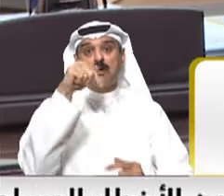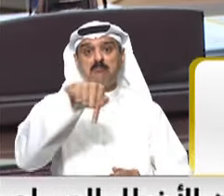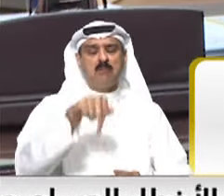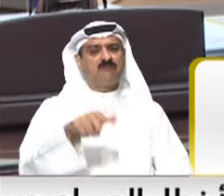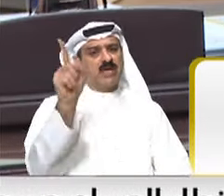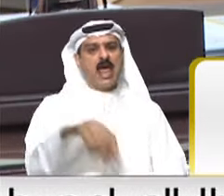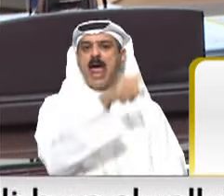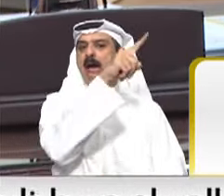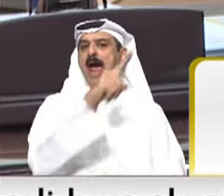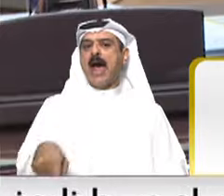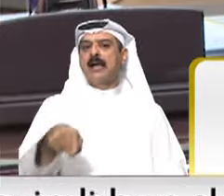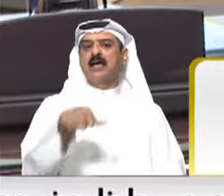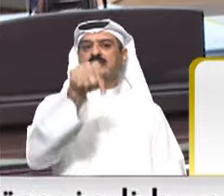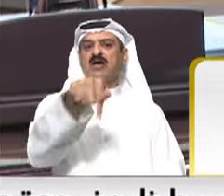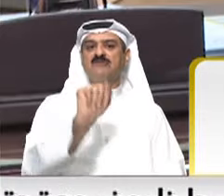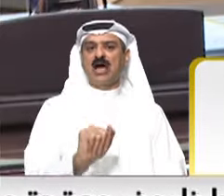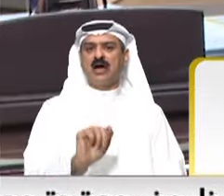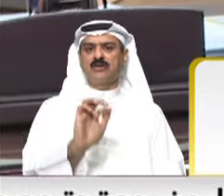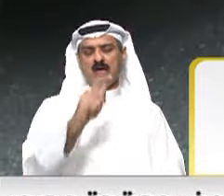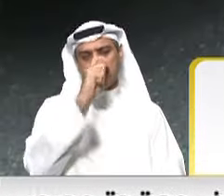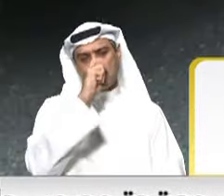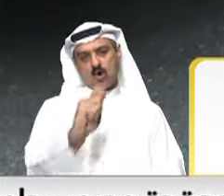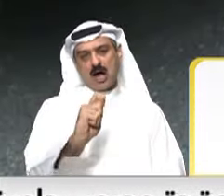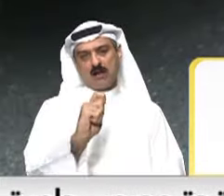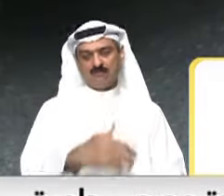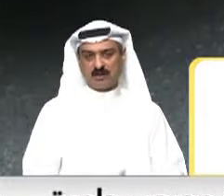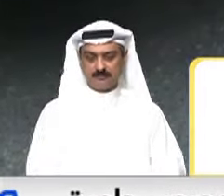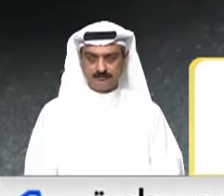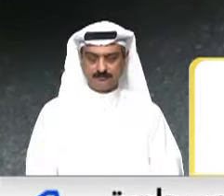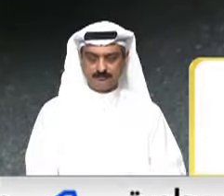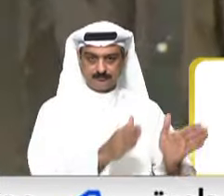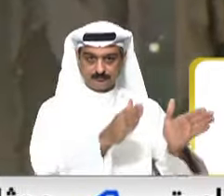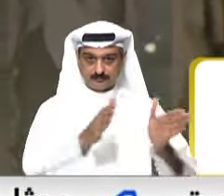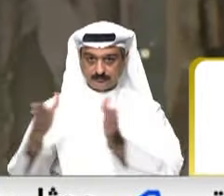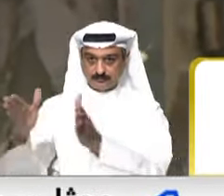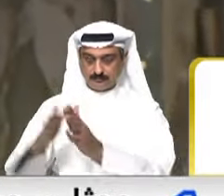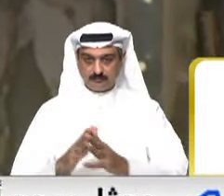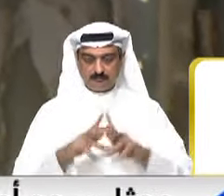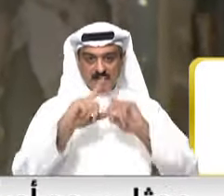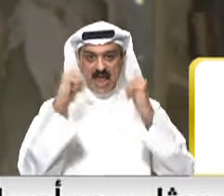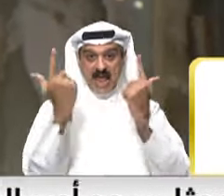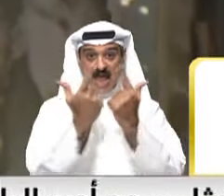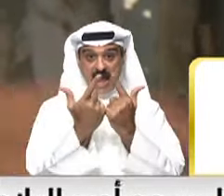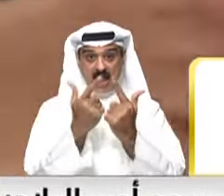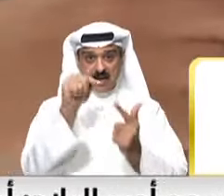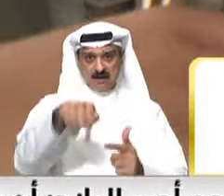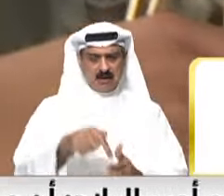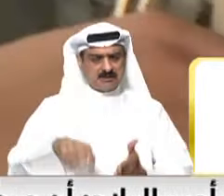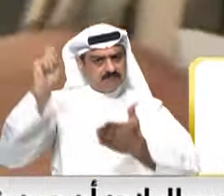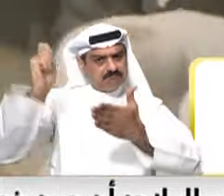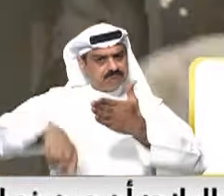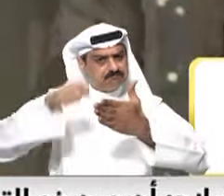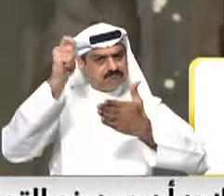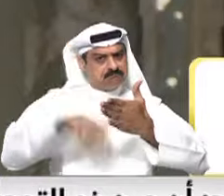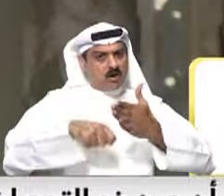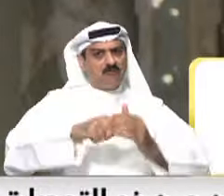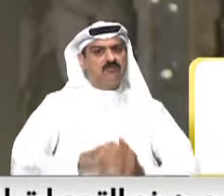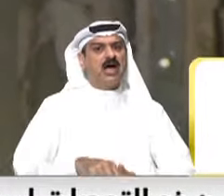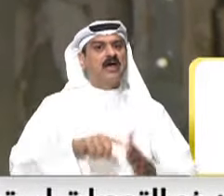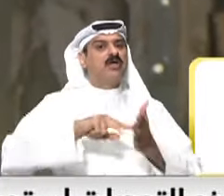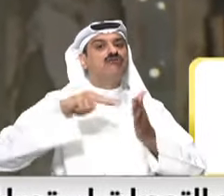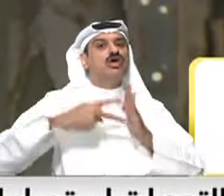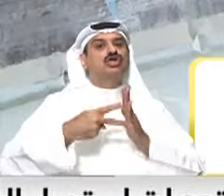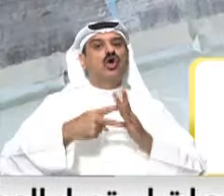خطر ويعتبر مخالف للقانون. هذا وقد باشرت لجنة العزاب بتفعيل إجراءاتها الرادعة